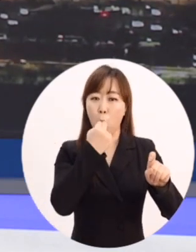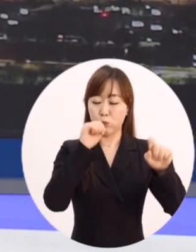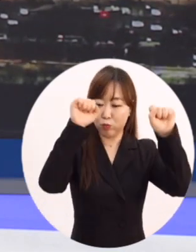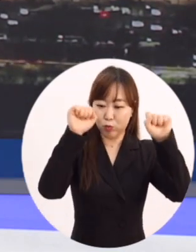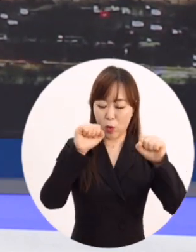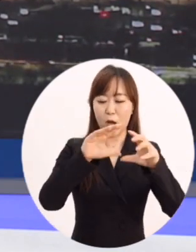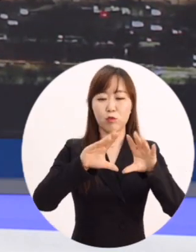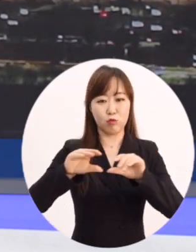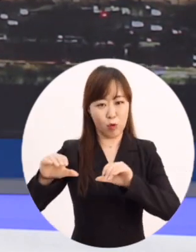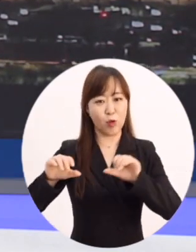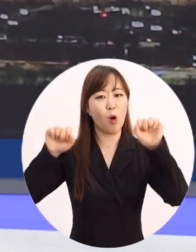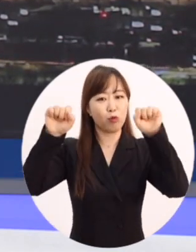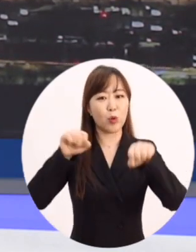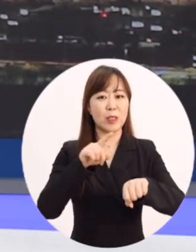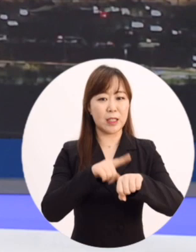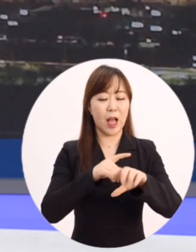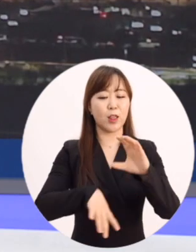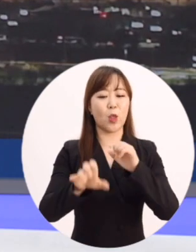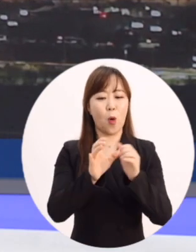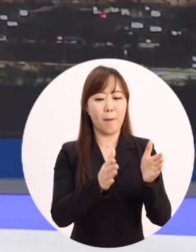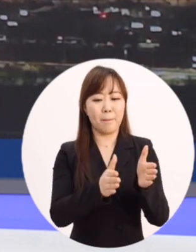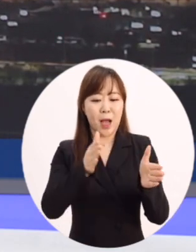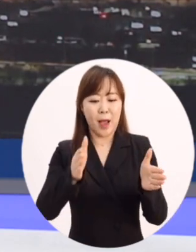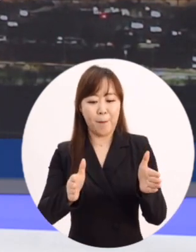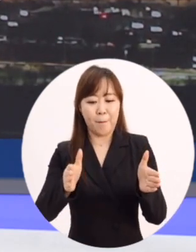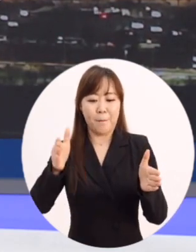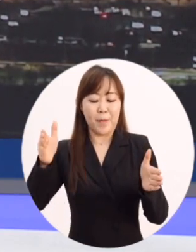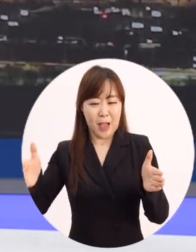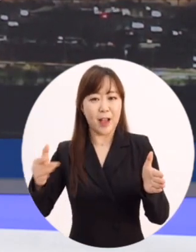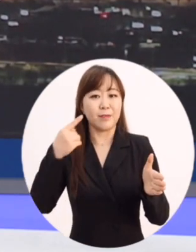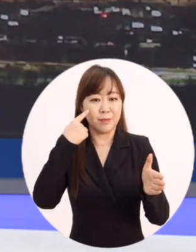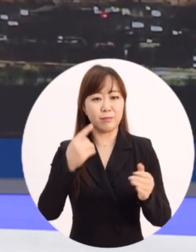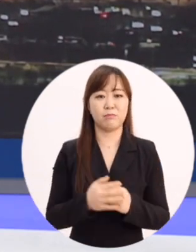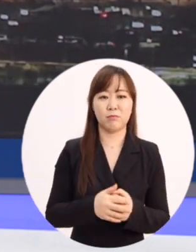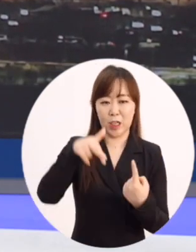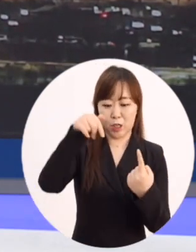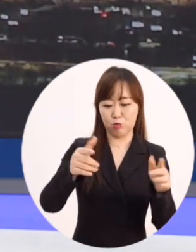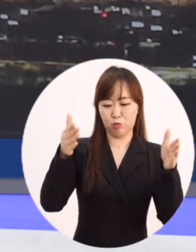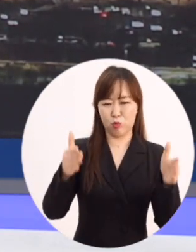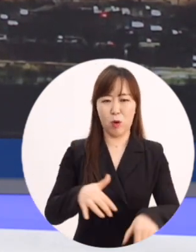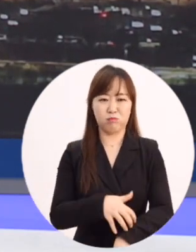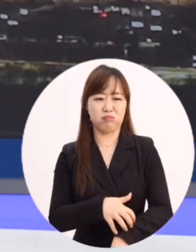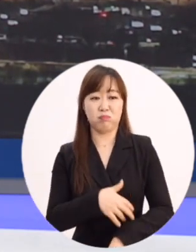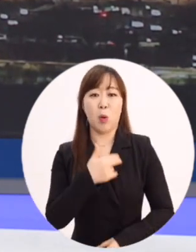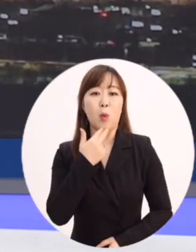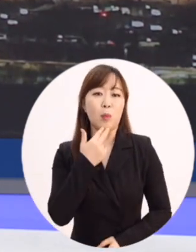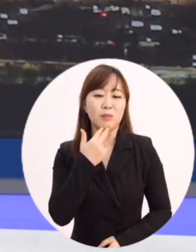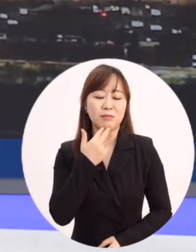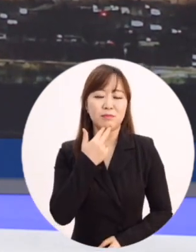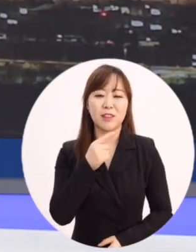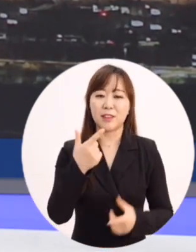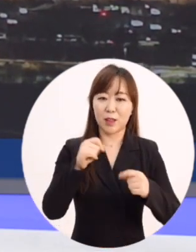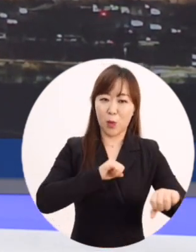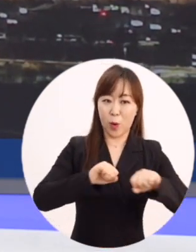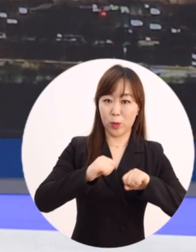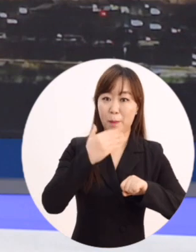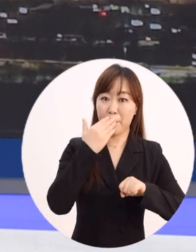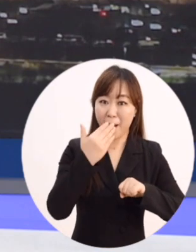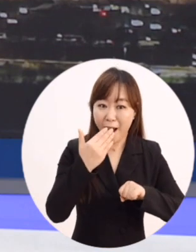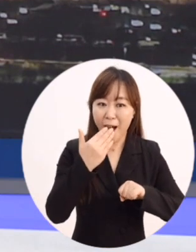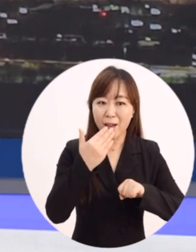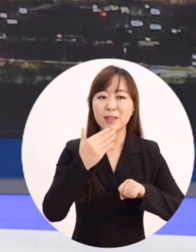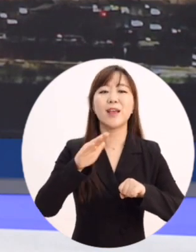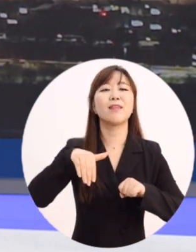운동과 유연성 운동 시간을 늘립니다. 일주일 동안 불쾌감 없이 저강도 활동이